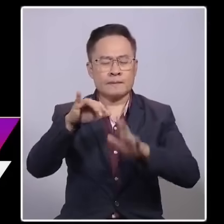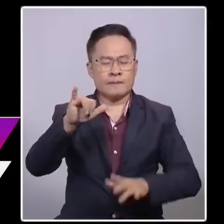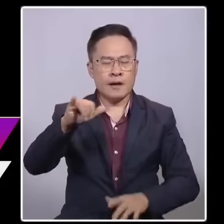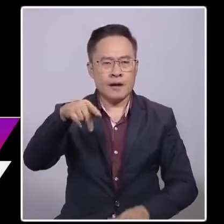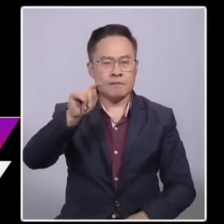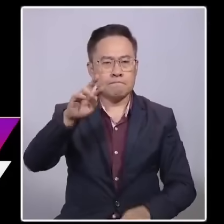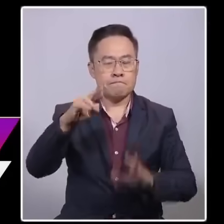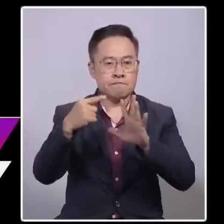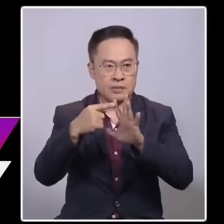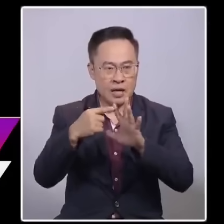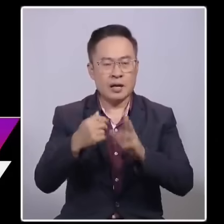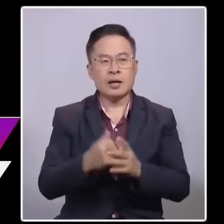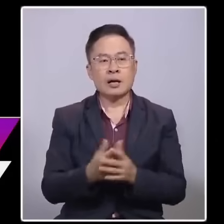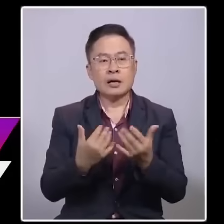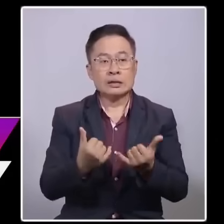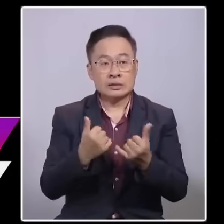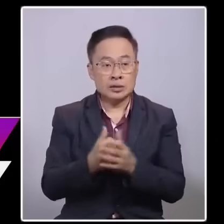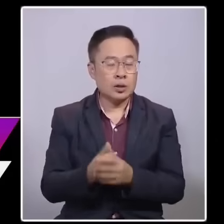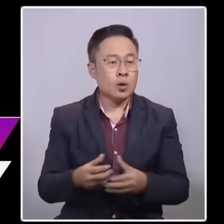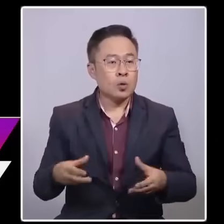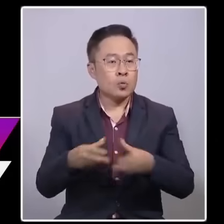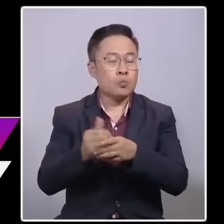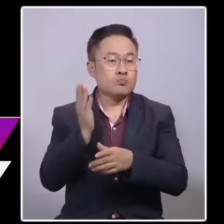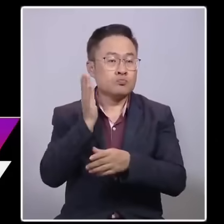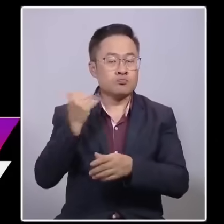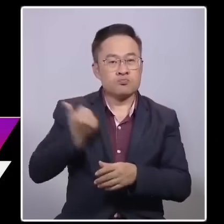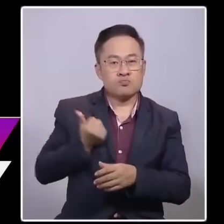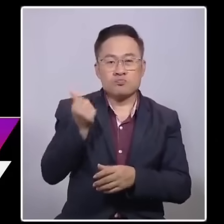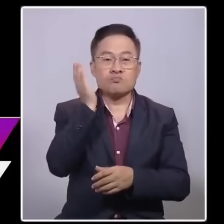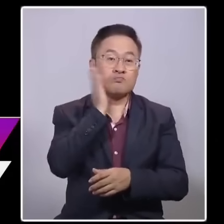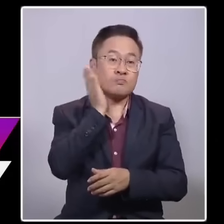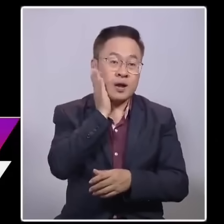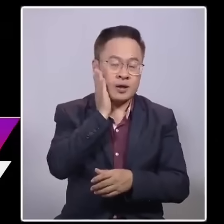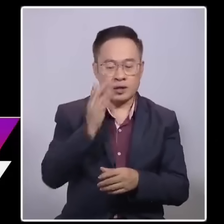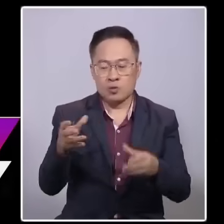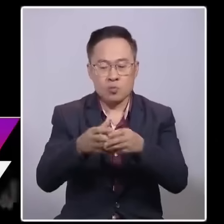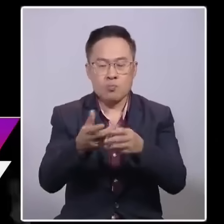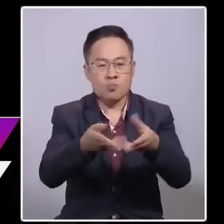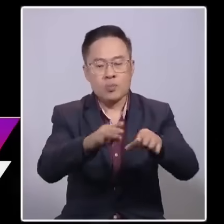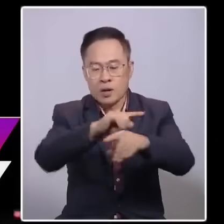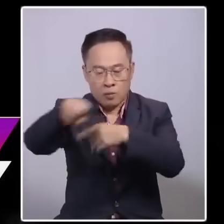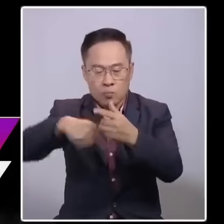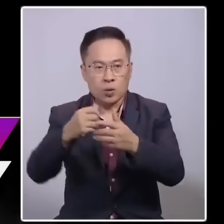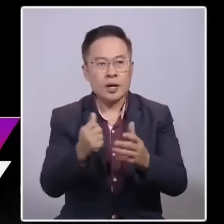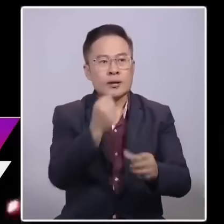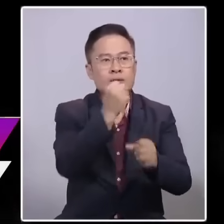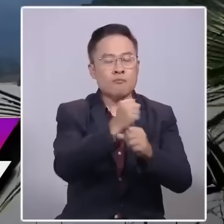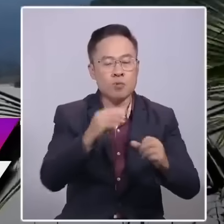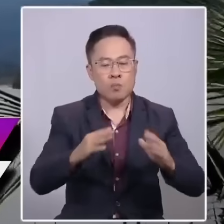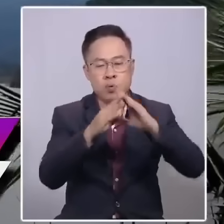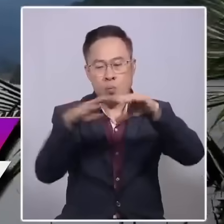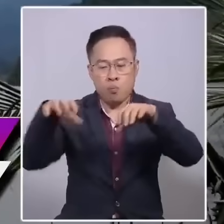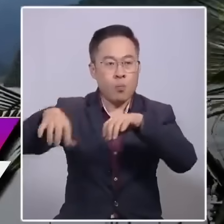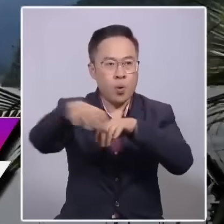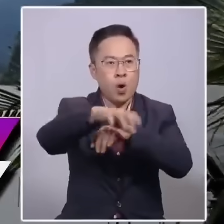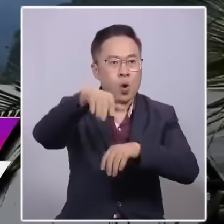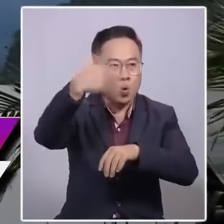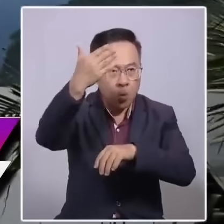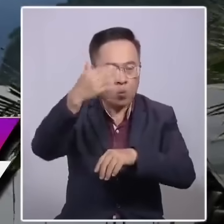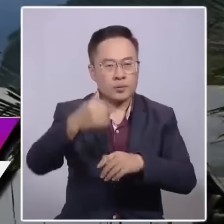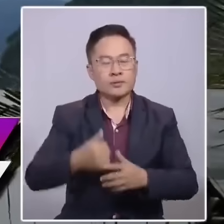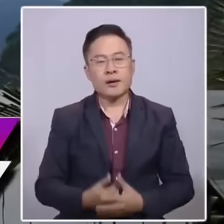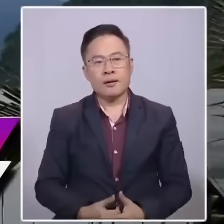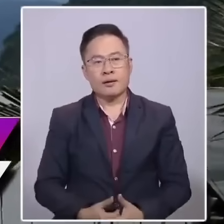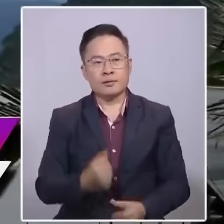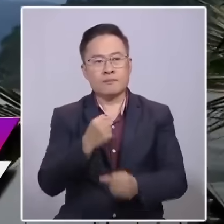เสียบแป้งพร้อมกับพวกได้สร้างเอาไว้เป็นที่พักชั่วคราวนะฮะประมาณ 5วันก่อนจะเกิดเหตุยิง